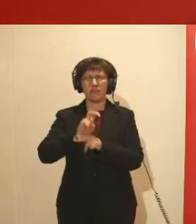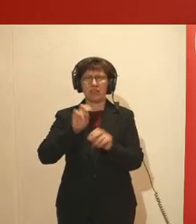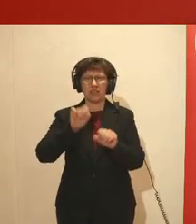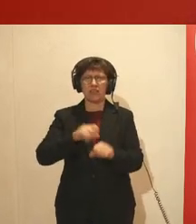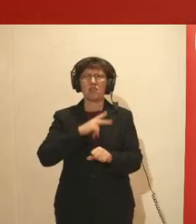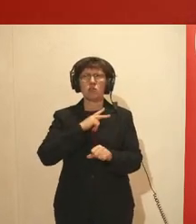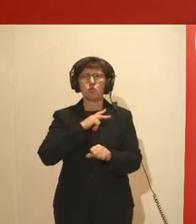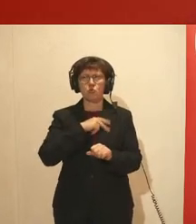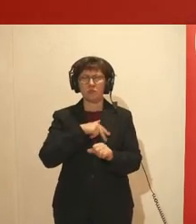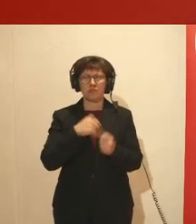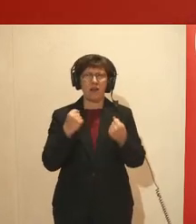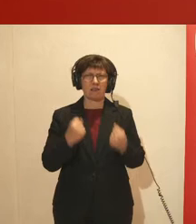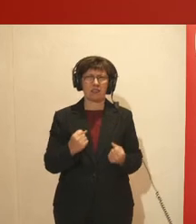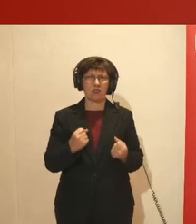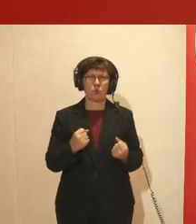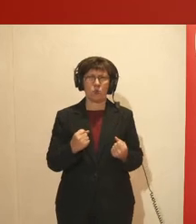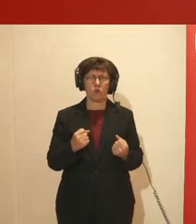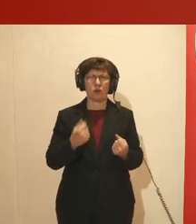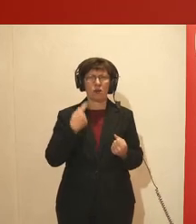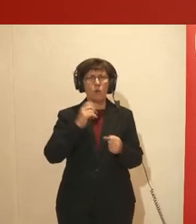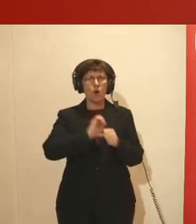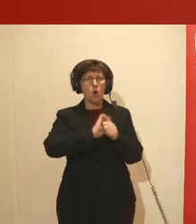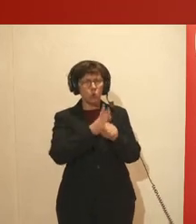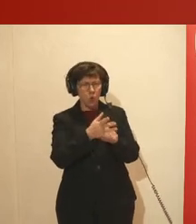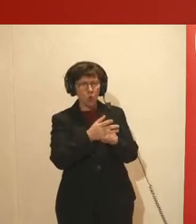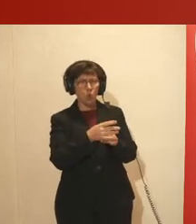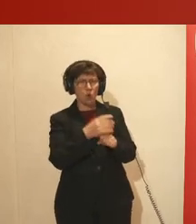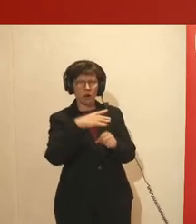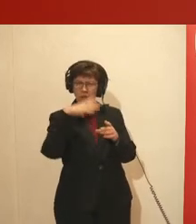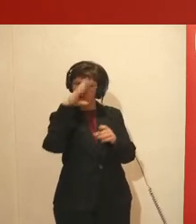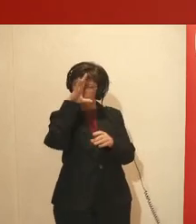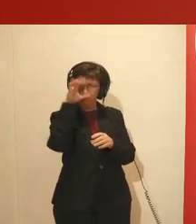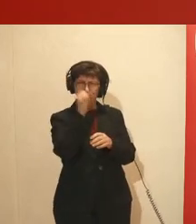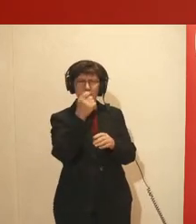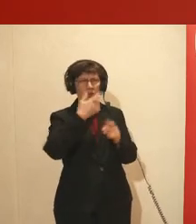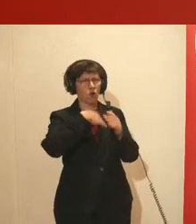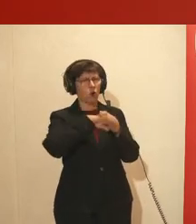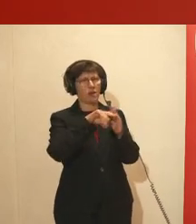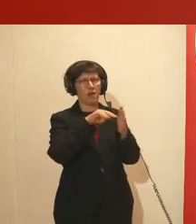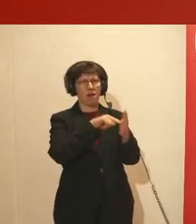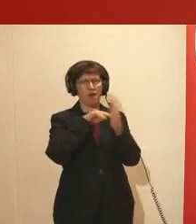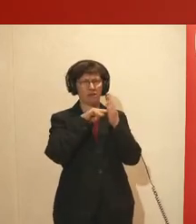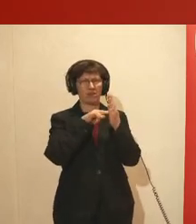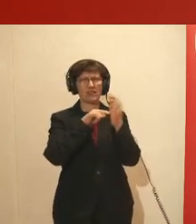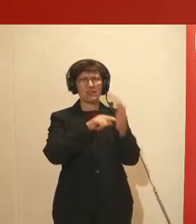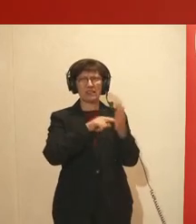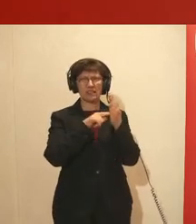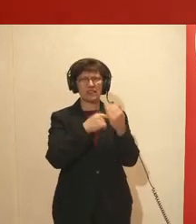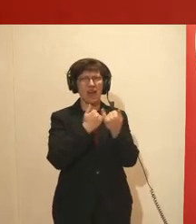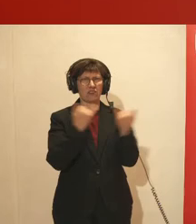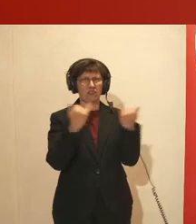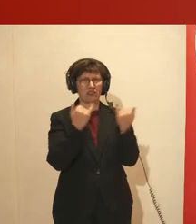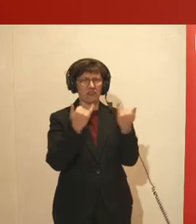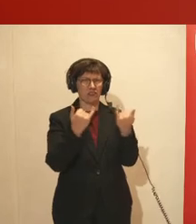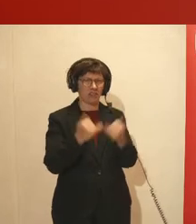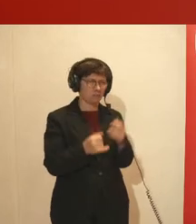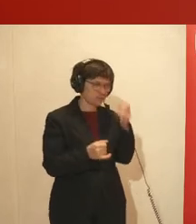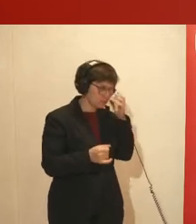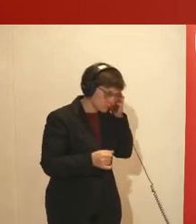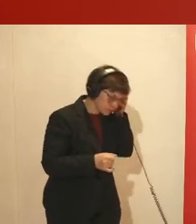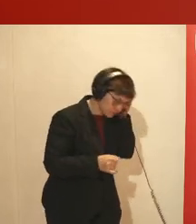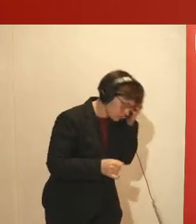soziale sicherung haben da haben wir glaube ich auch in corona noch mal ganz stark ist fraglich dafür darauf bekommen